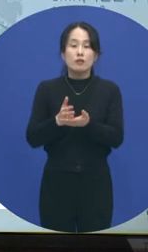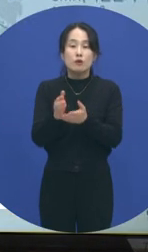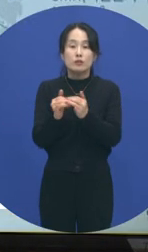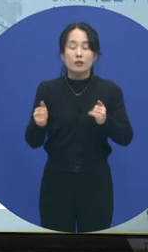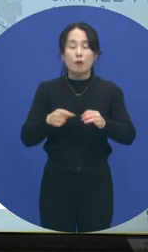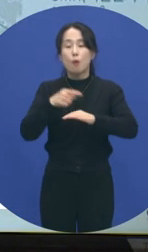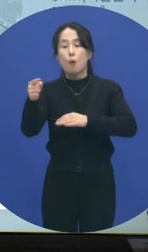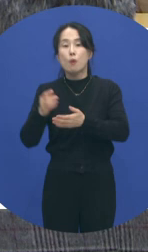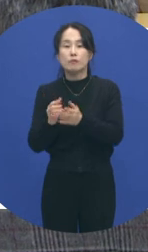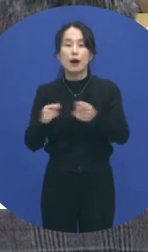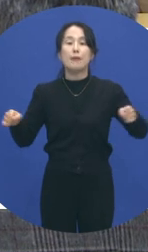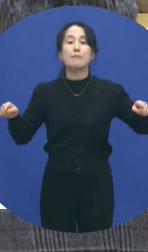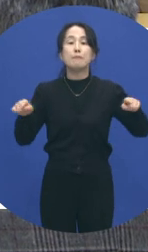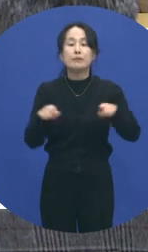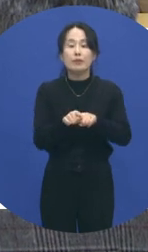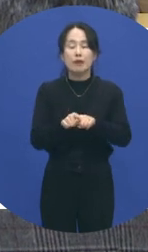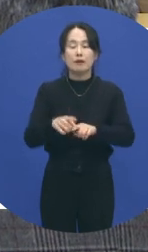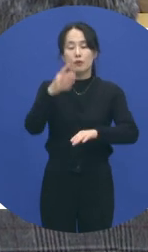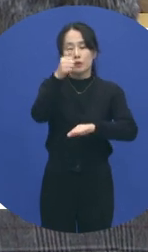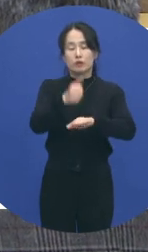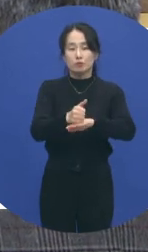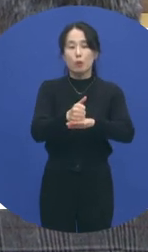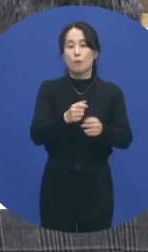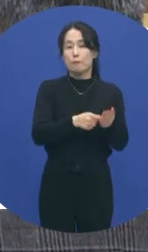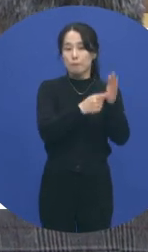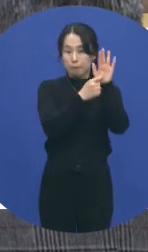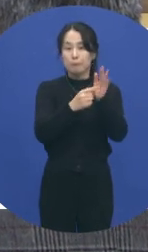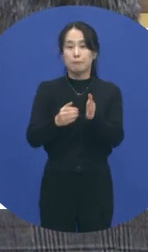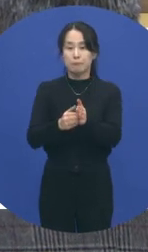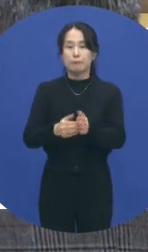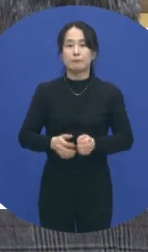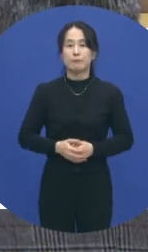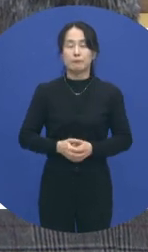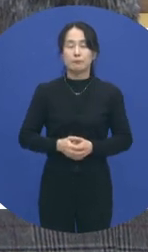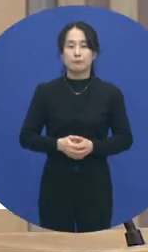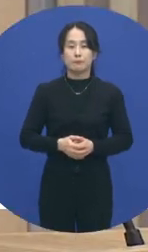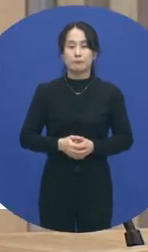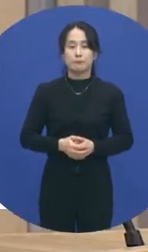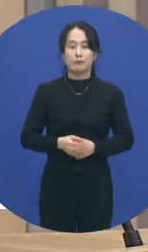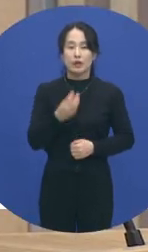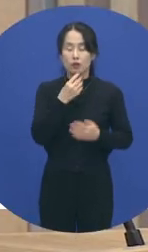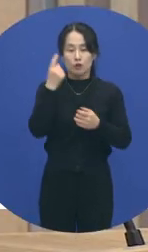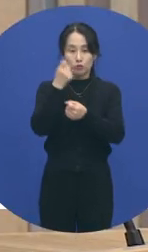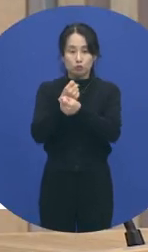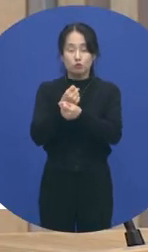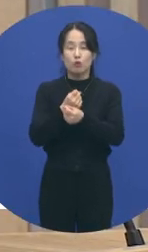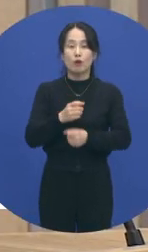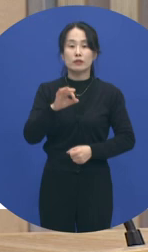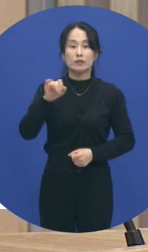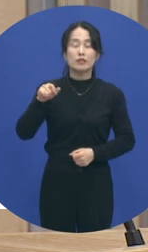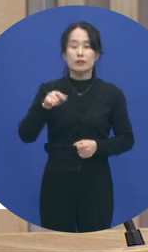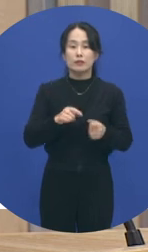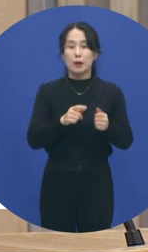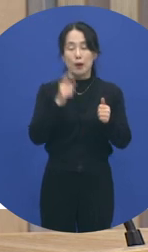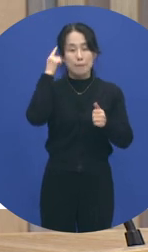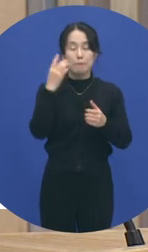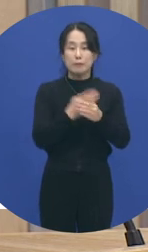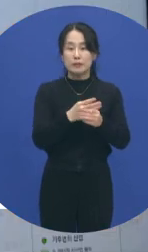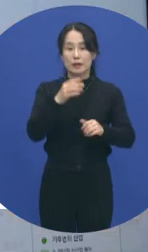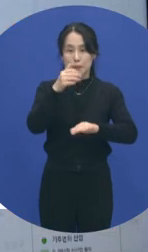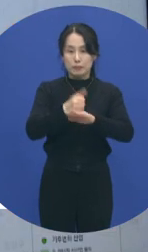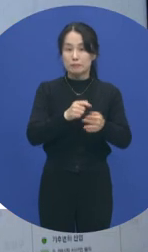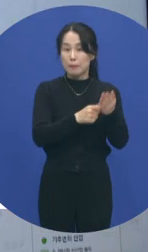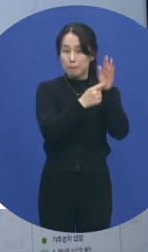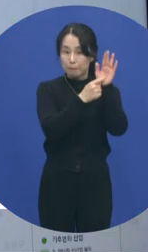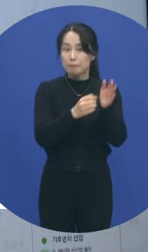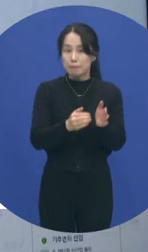관계자와 외부 전문가가 함께한 가운데 최종 보고회를 열었습니다. 경기연구원 이정훈 박사는 최종 보고회